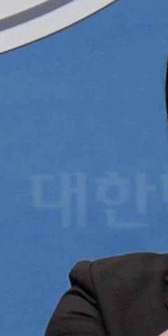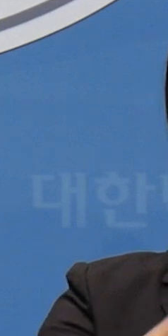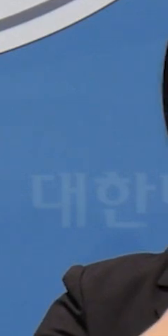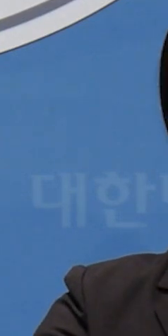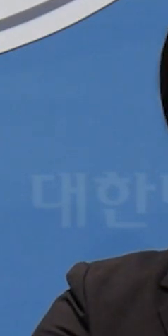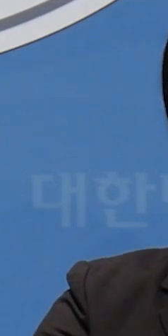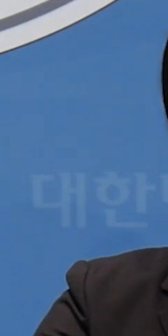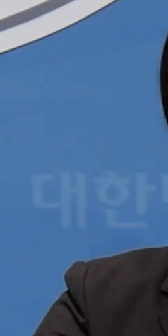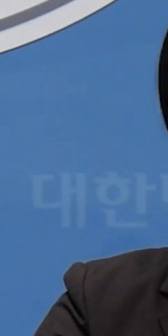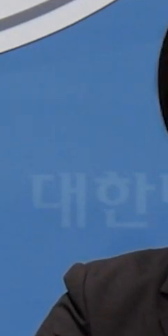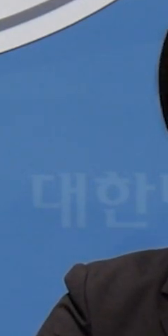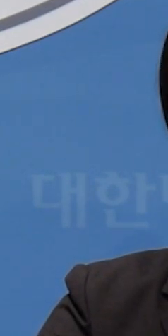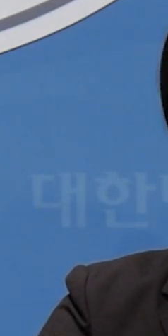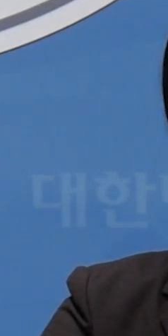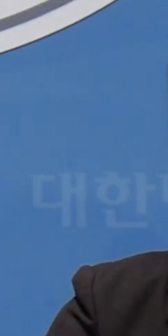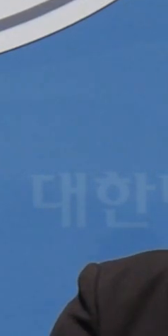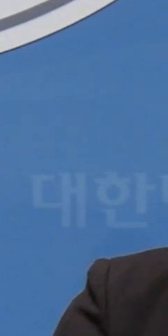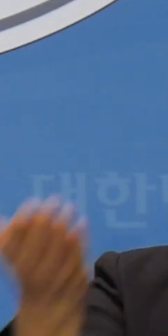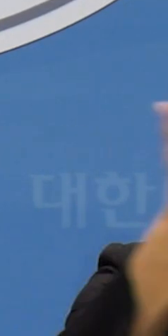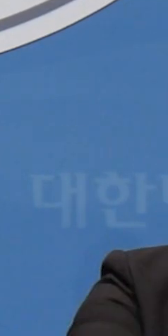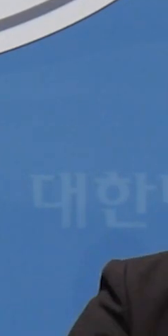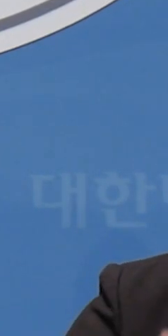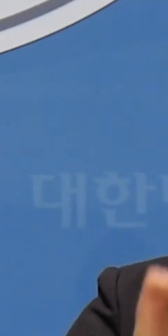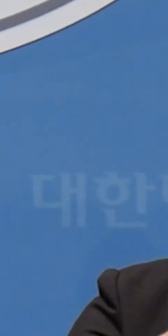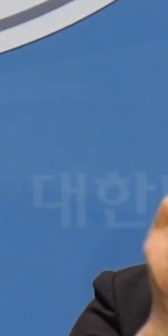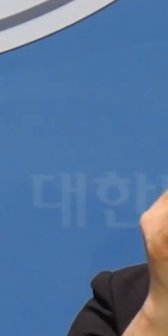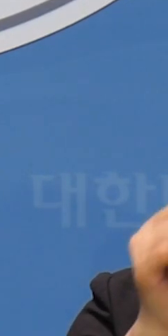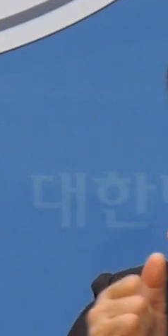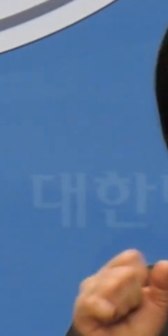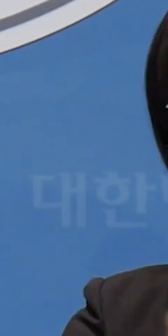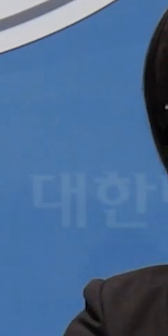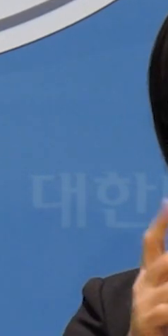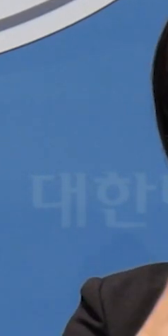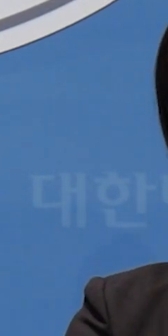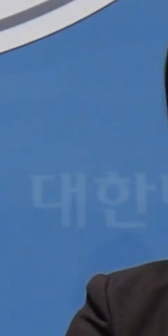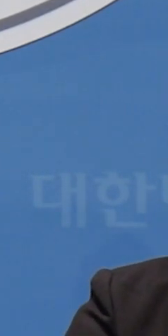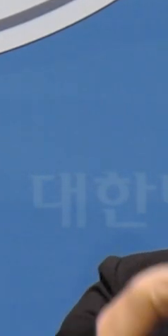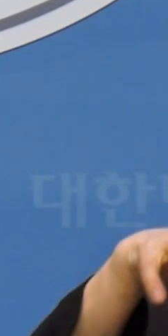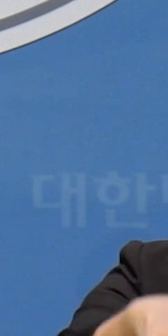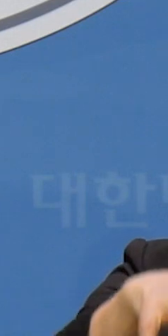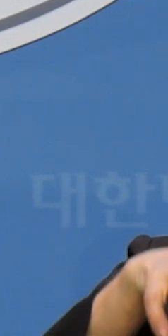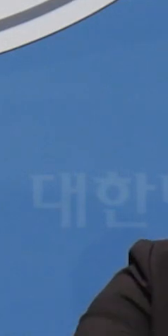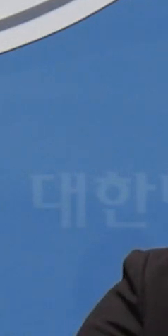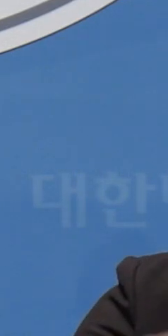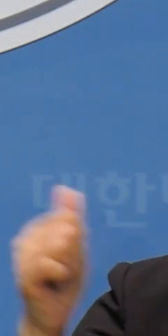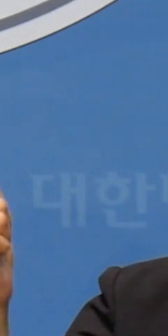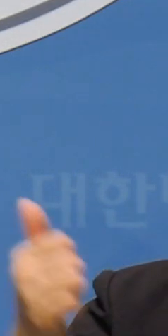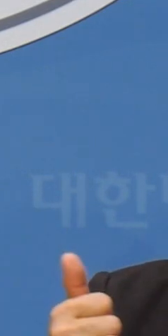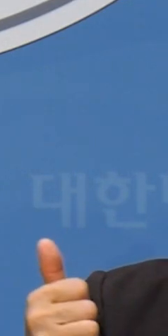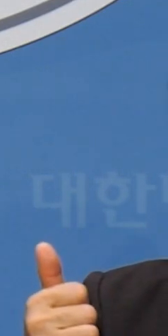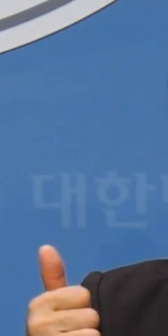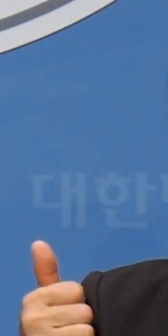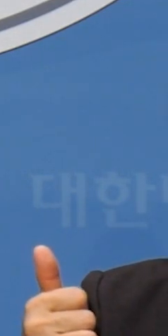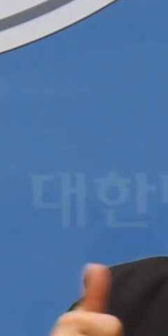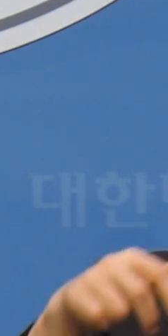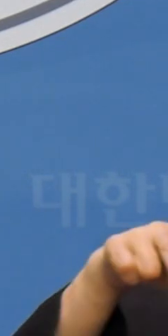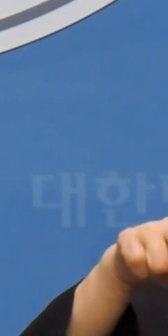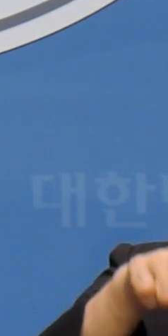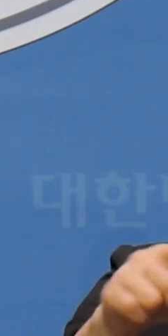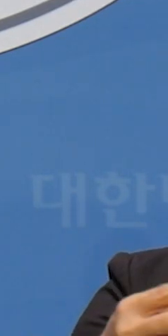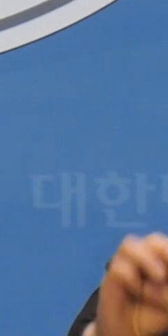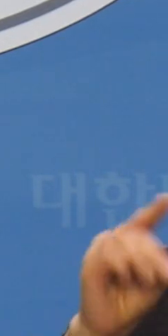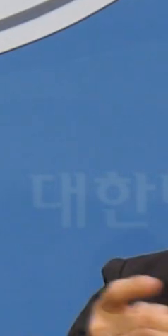제가 언론인과 대변인으로 활동해왔던 이곳 국회